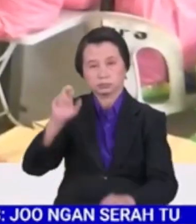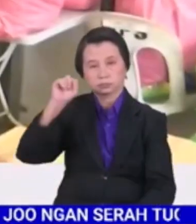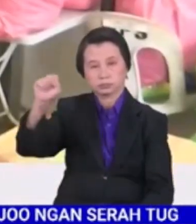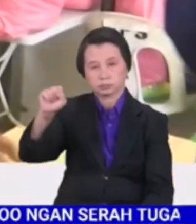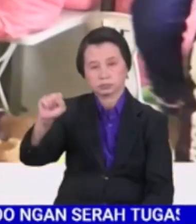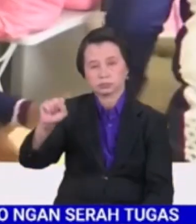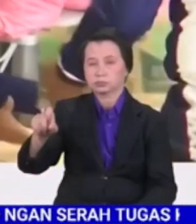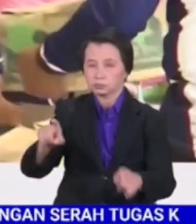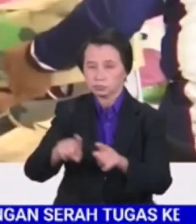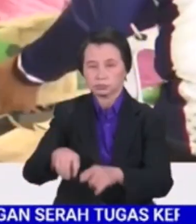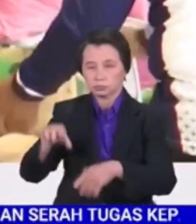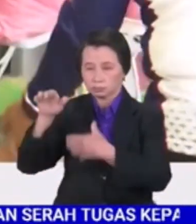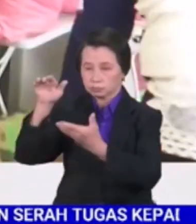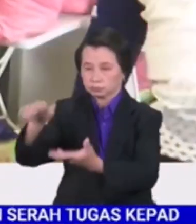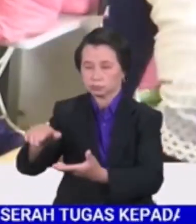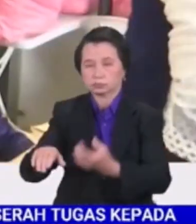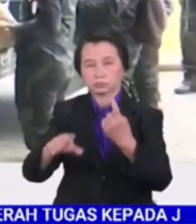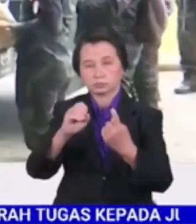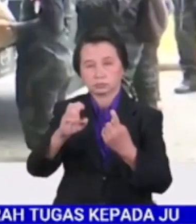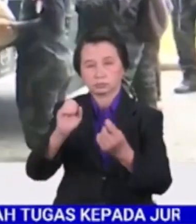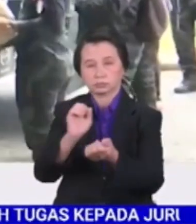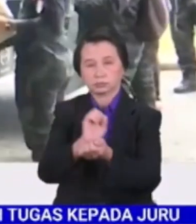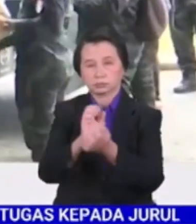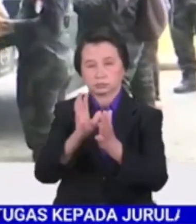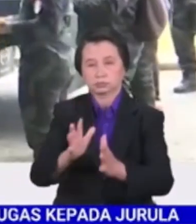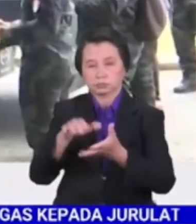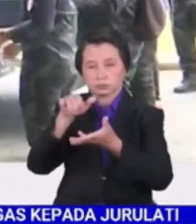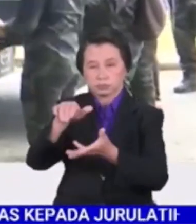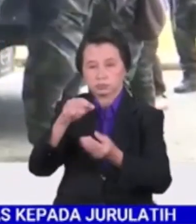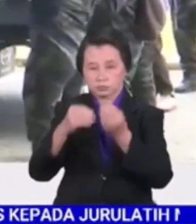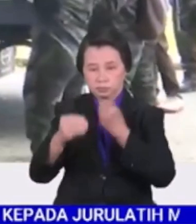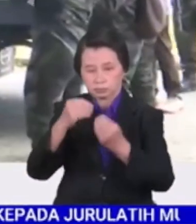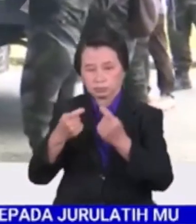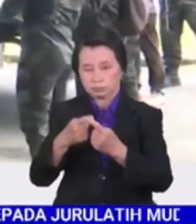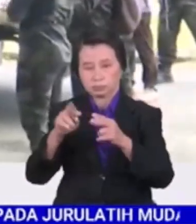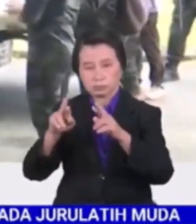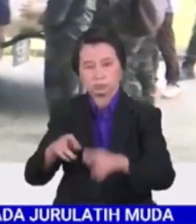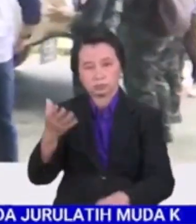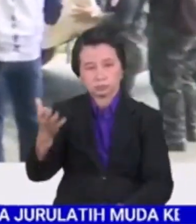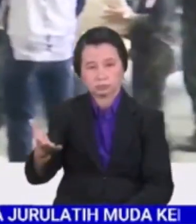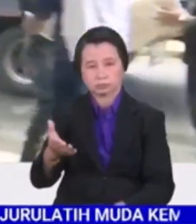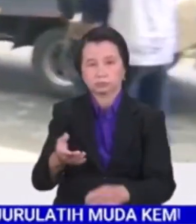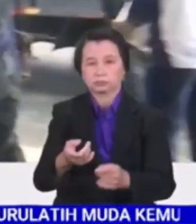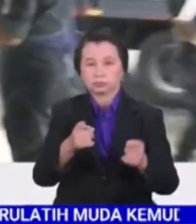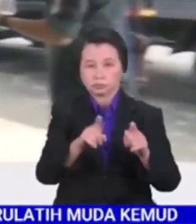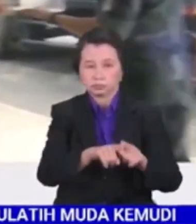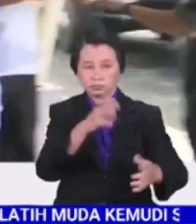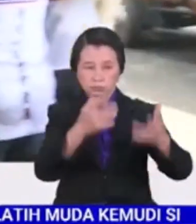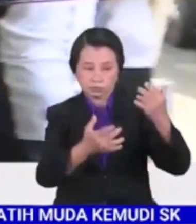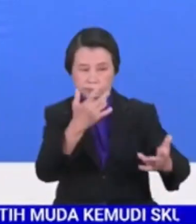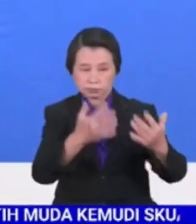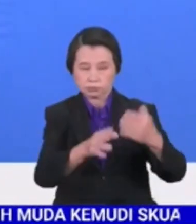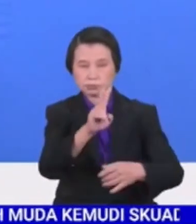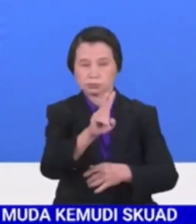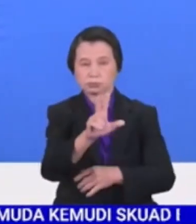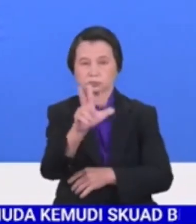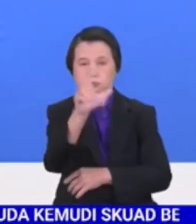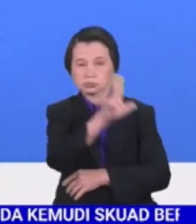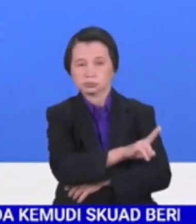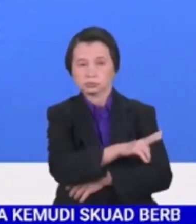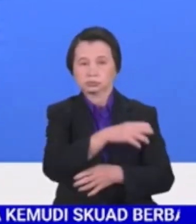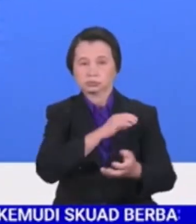ketiga turut menyampaikan 100 bantuan bakul makanan kepada penduduk terjajah kejadian kebakaran pukul 3 pagi itu